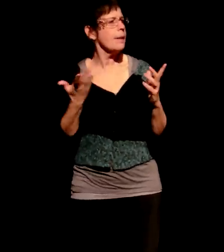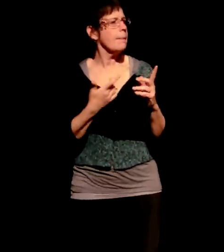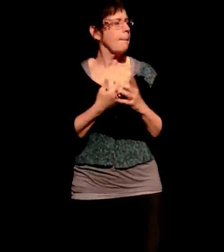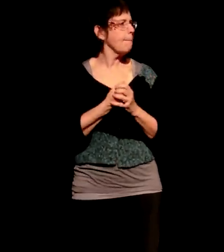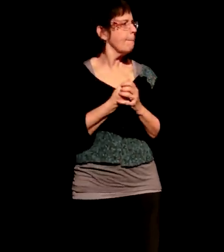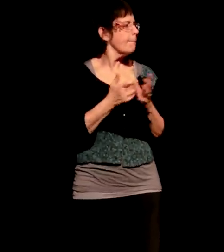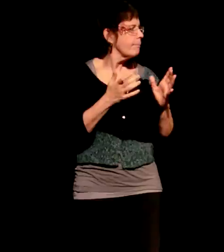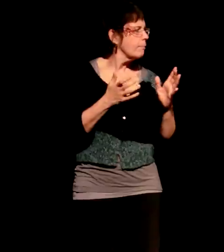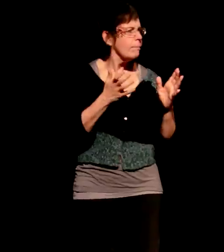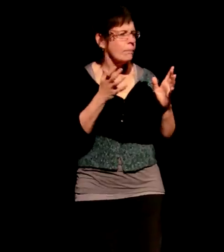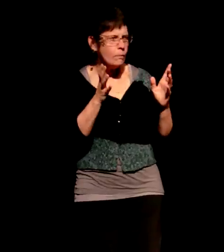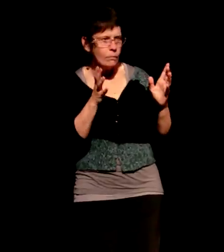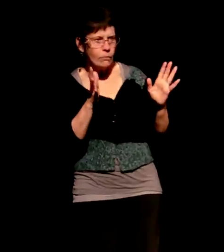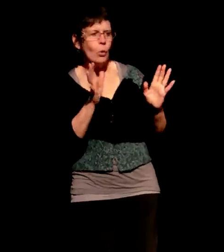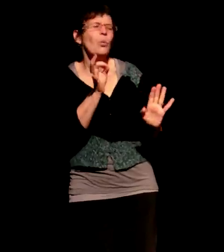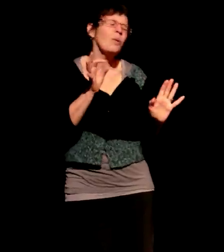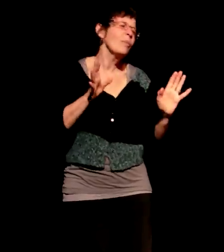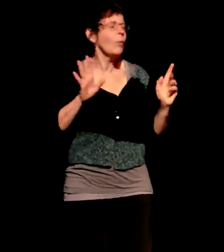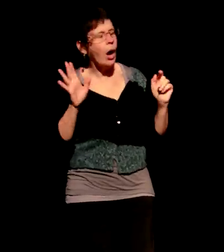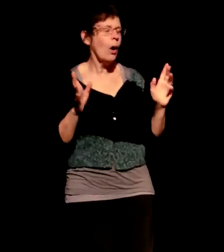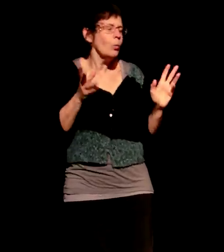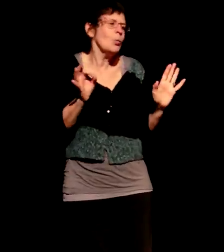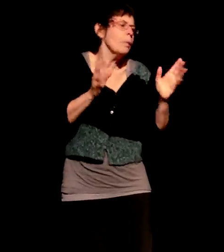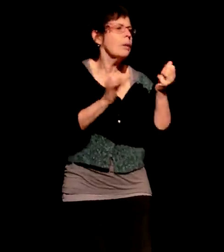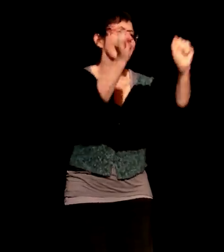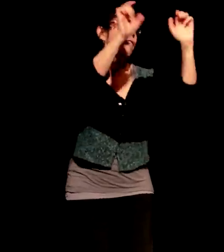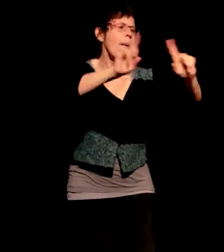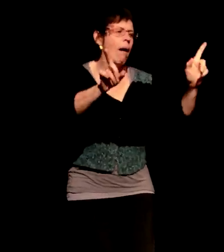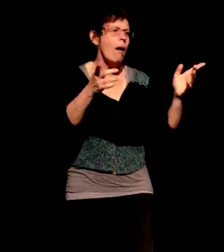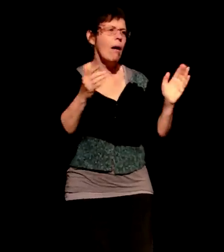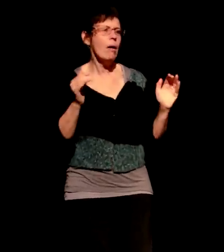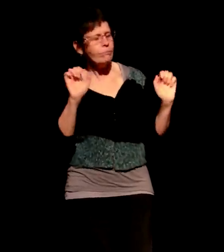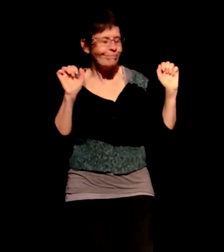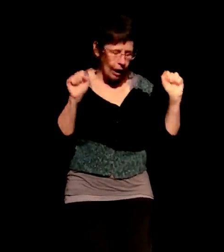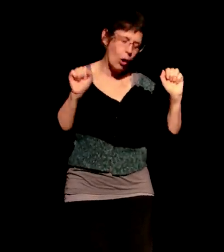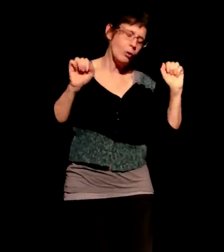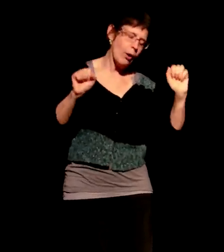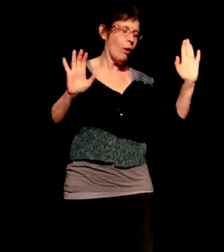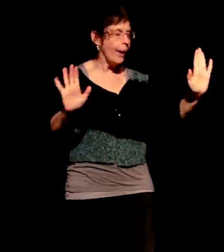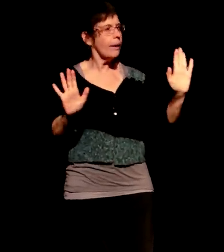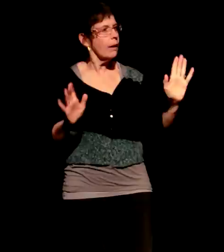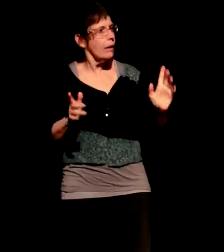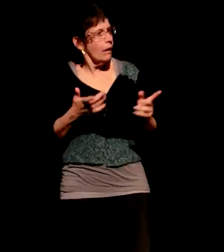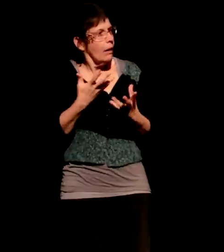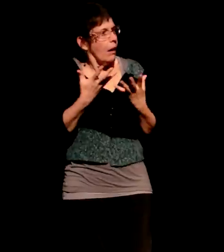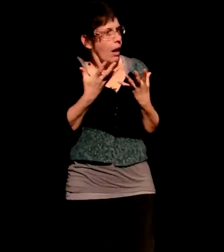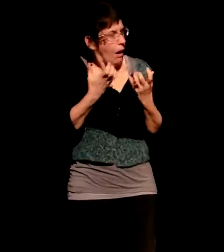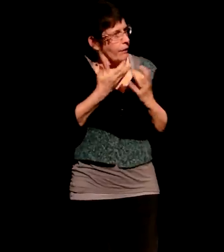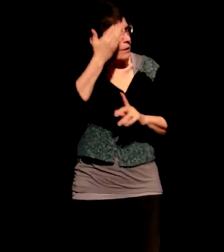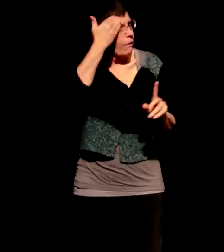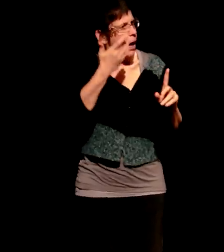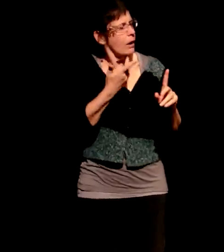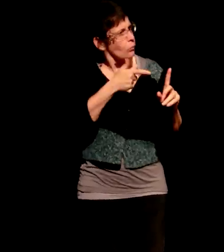Oui, oui. Oui, non mais Leïla, mais ne t'énerve pas. Non mais d'accord, mais Leïla, on avait besoin de savoir.